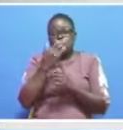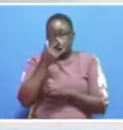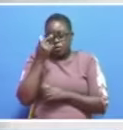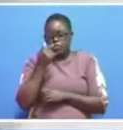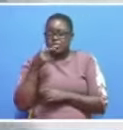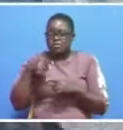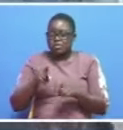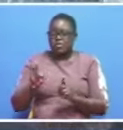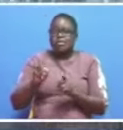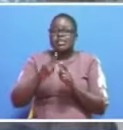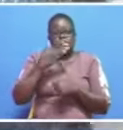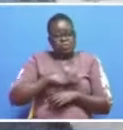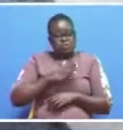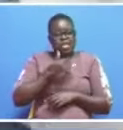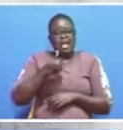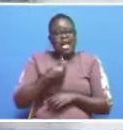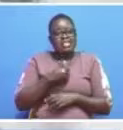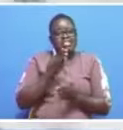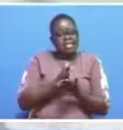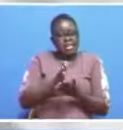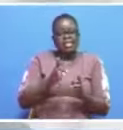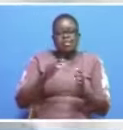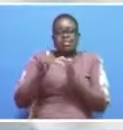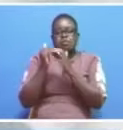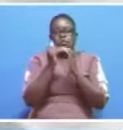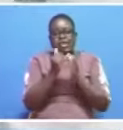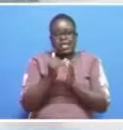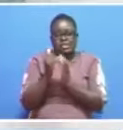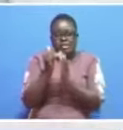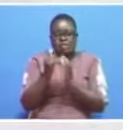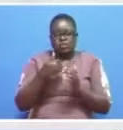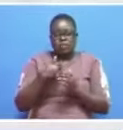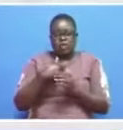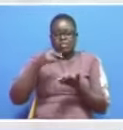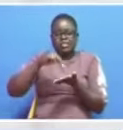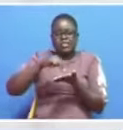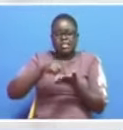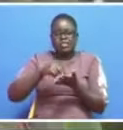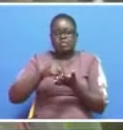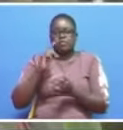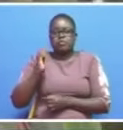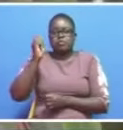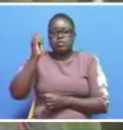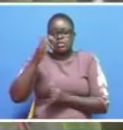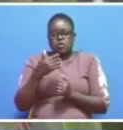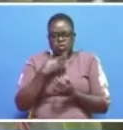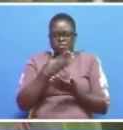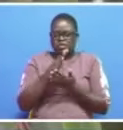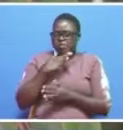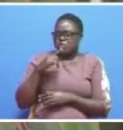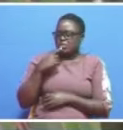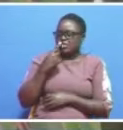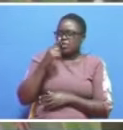mwene tamwene ndi. E na aki ke demokrasia kwithwa na muungamo waki uteti. Kwa mweme asia